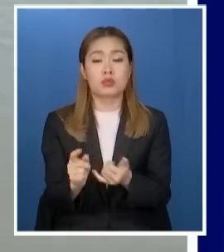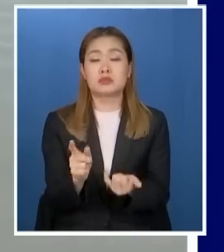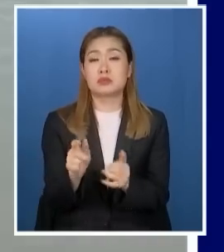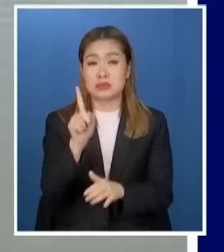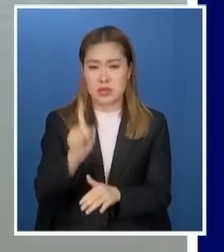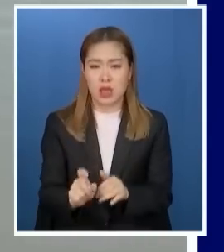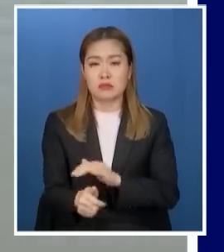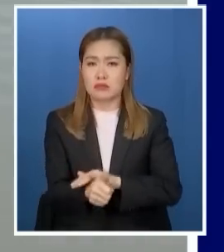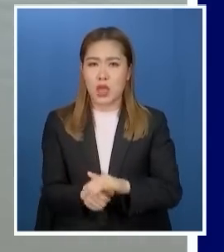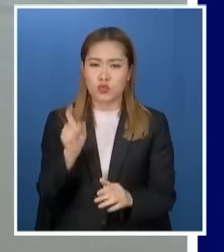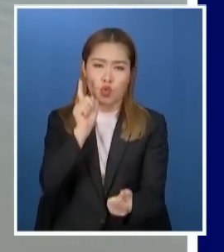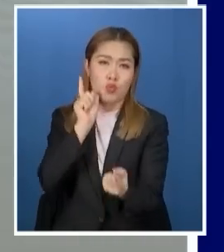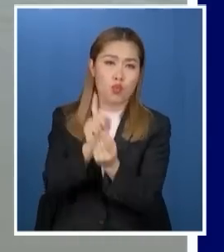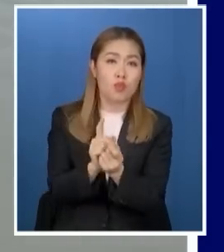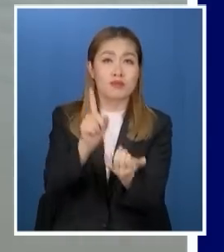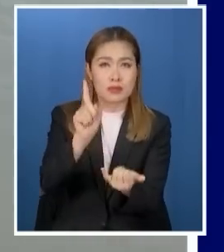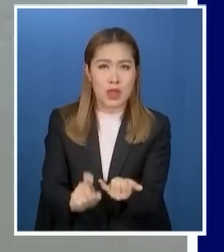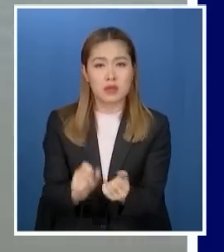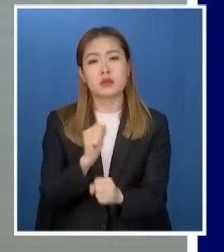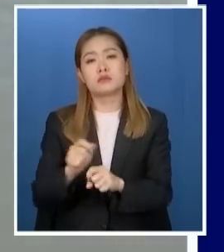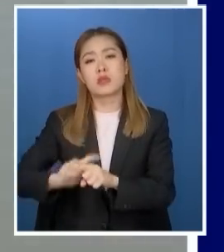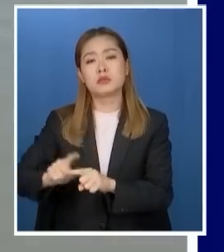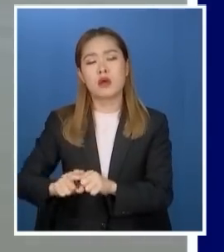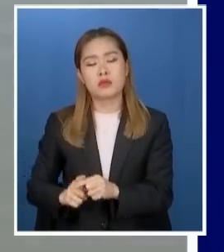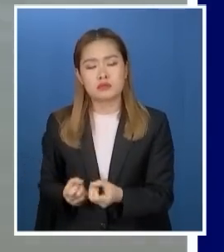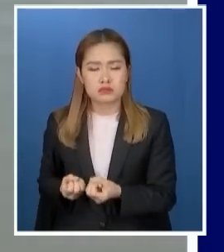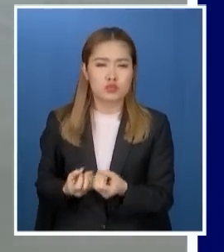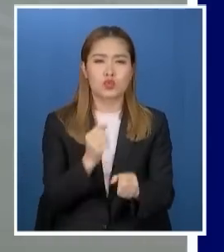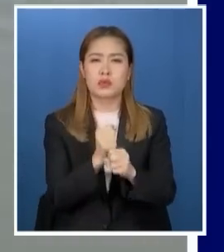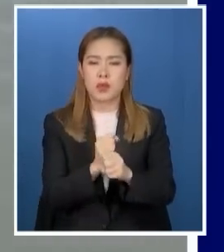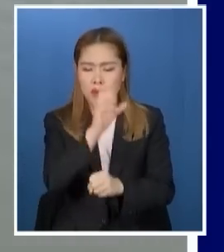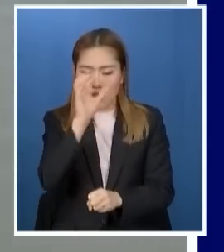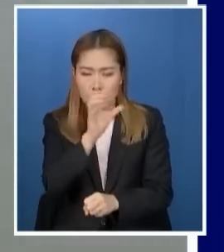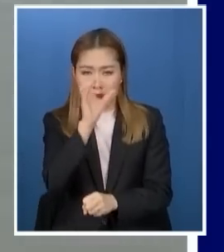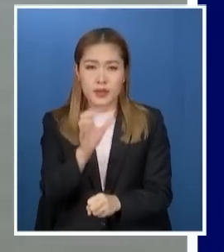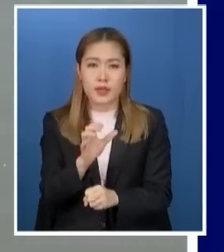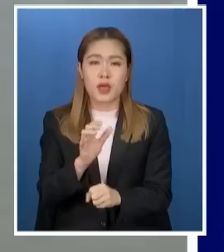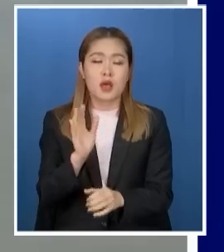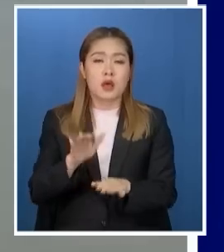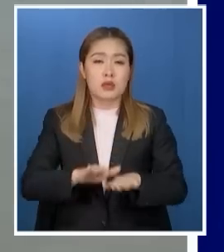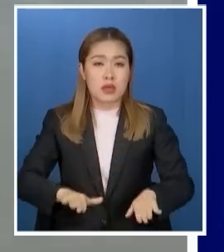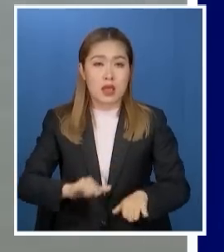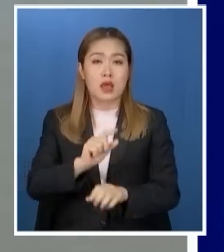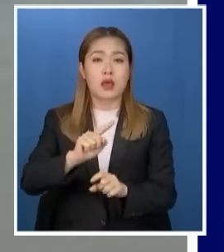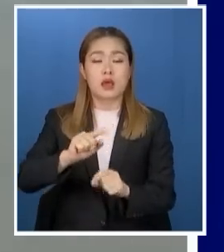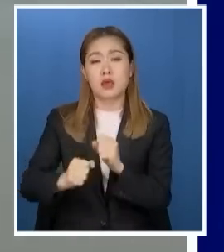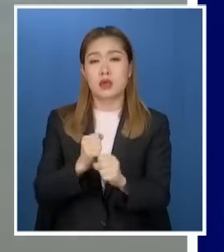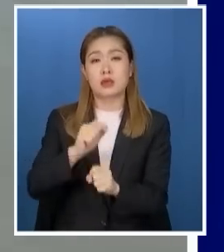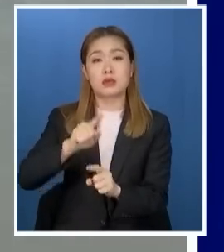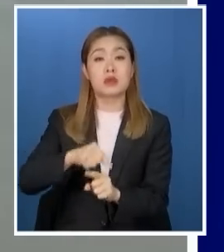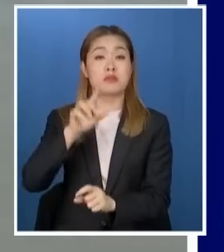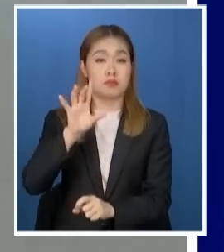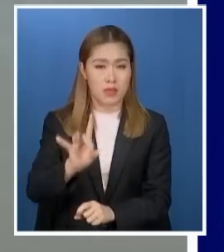ศพต้องเจอศพแล้ววันนี้เจ้าหน้าที่ปฏิบัติการเต็มที่ในการค้นหาร่างของน้องวัย8เดือนนะฮะ ครับและเรื่องข้อห